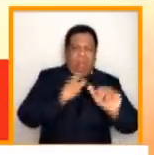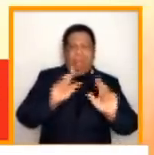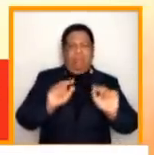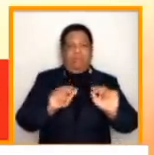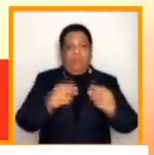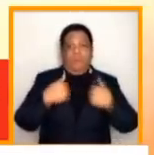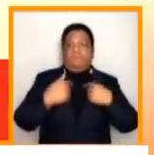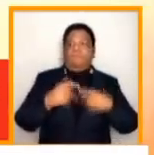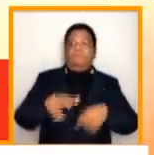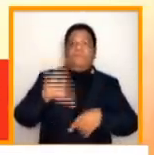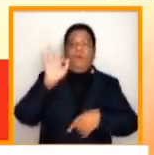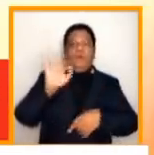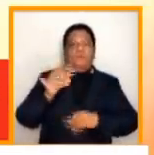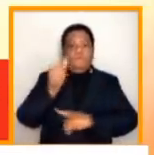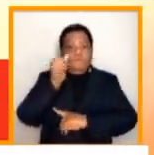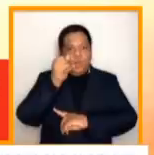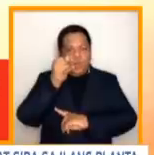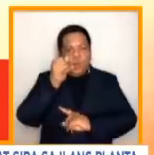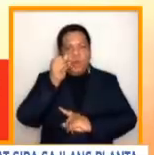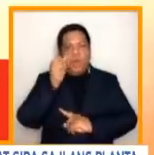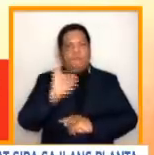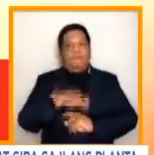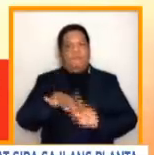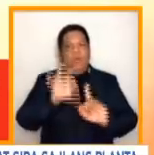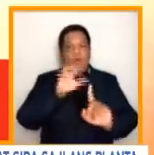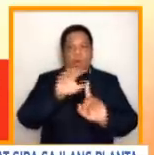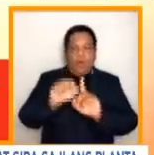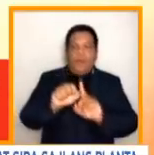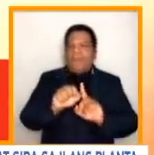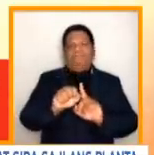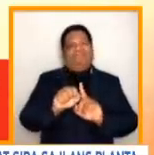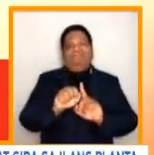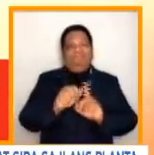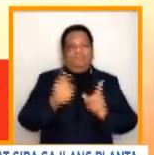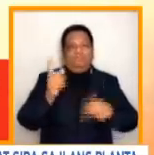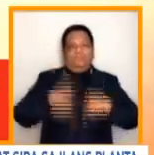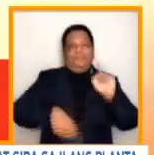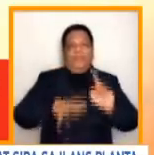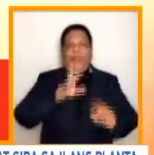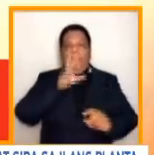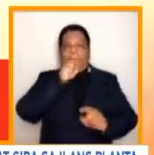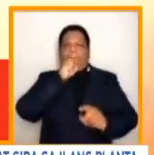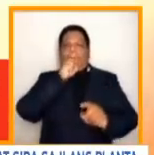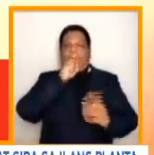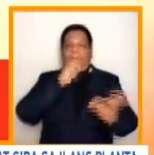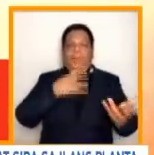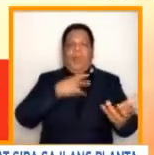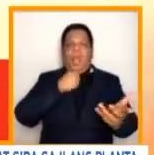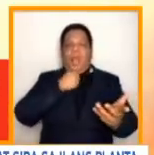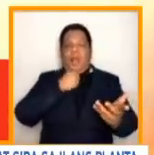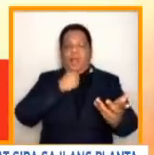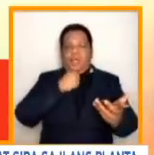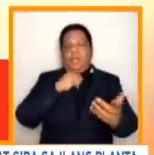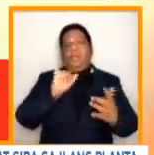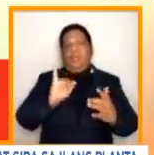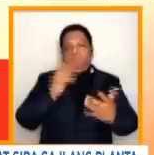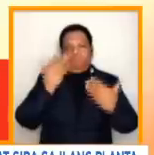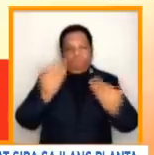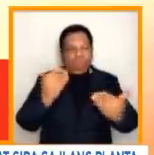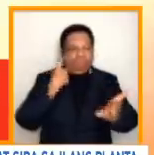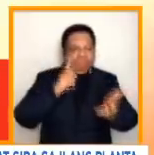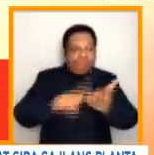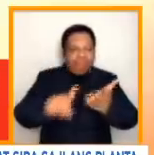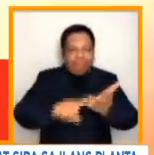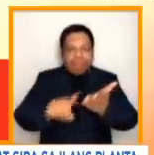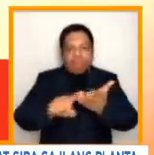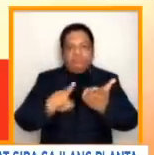kung saan malaman niya, hindi na siya nakatanggi. So, nagsagawa tayo ng investigasyon na tumawag ako sa director ng